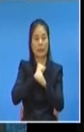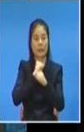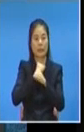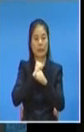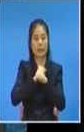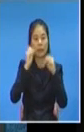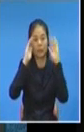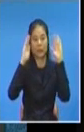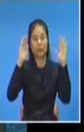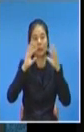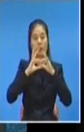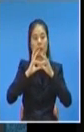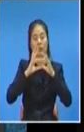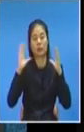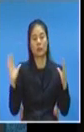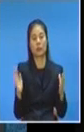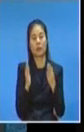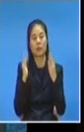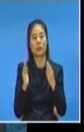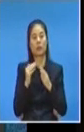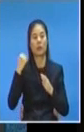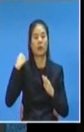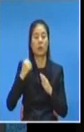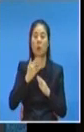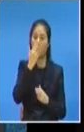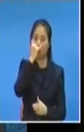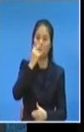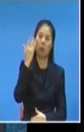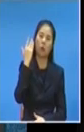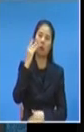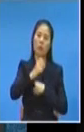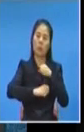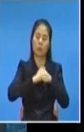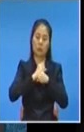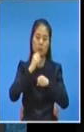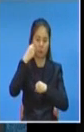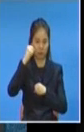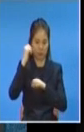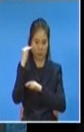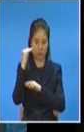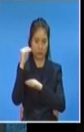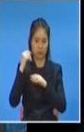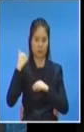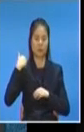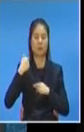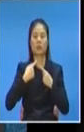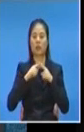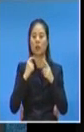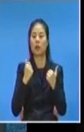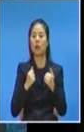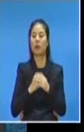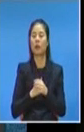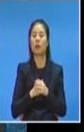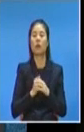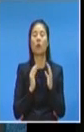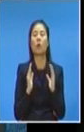สวนทุกวันนี้เนี่ยหลักเกณฑ์ตัวนี้เดิมเมื่อ10ปีที่แล้วก็กำหนดไว้อย่างนี้แต่ต่อมาเนี่ยมีการเปลี่ยนแปลงคือคนมาเป็น